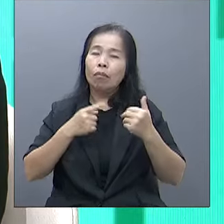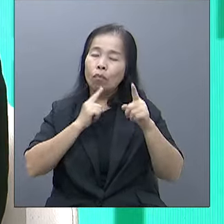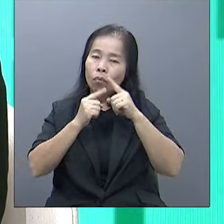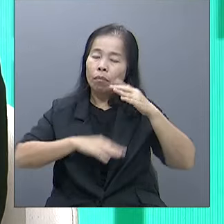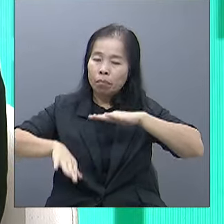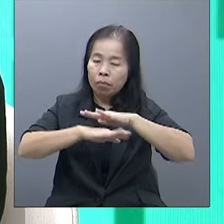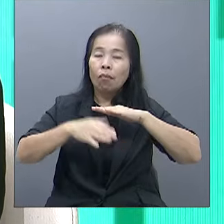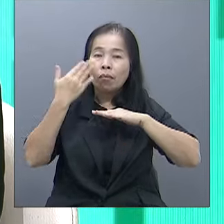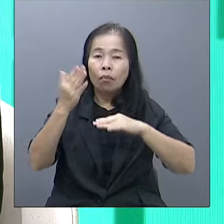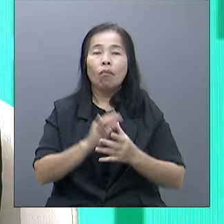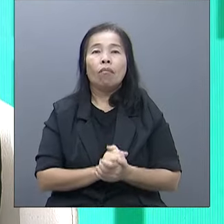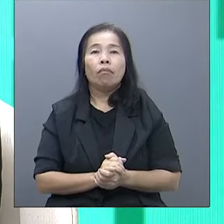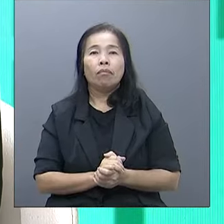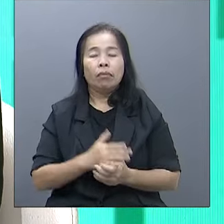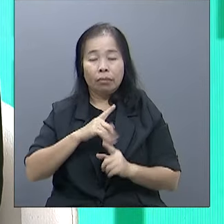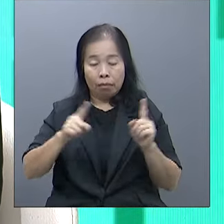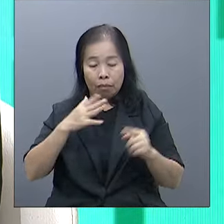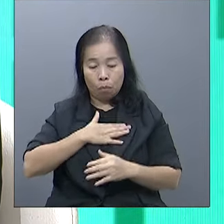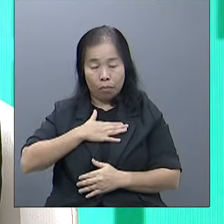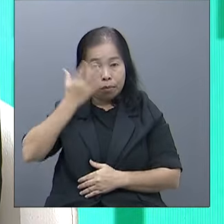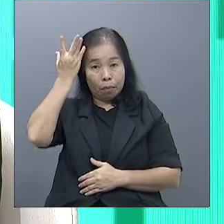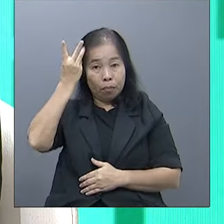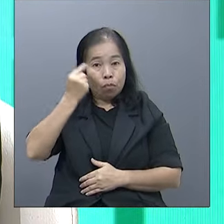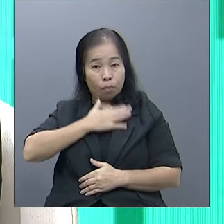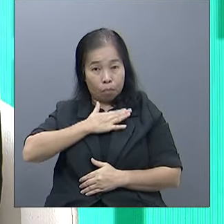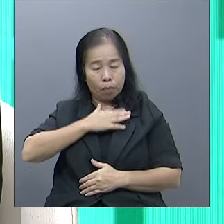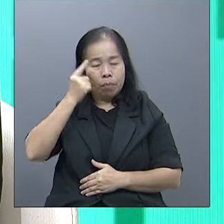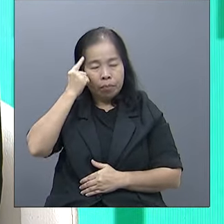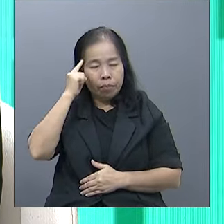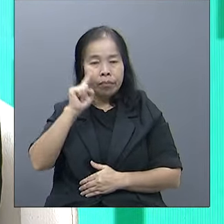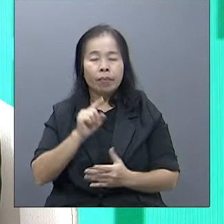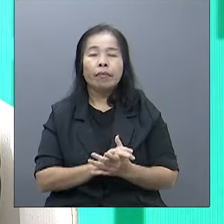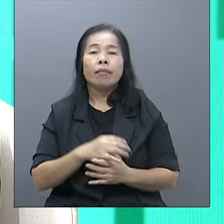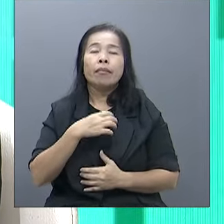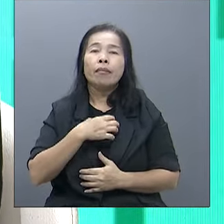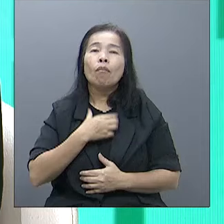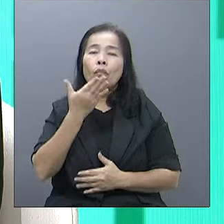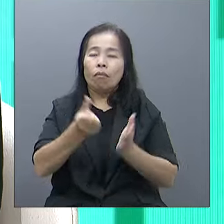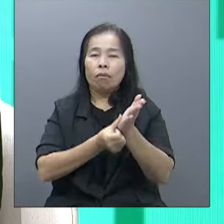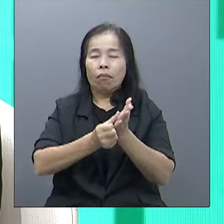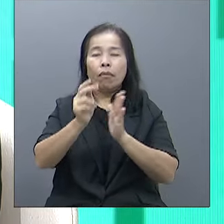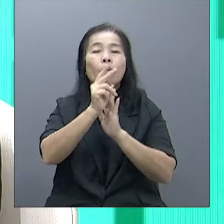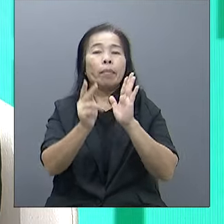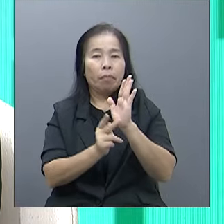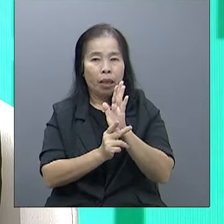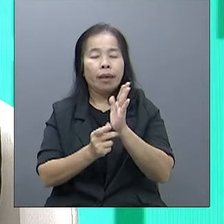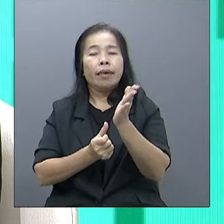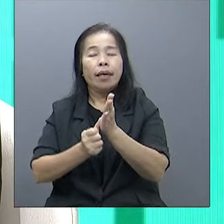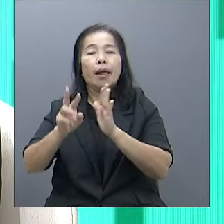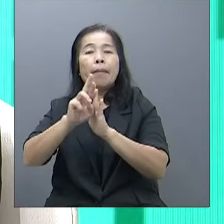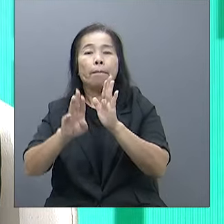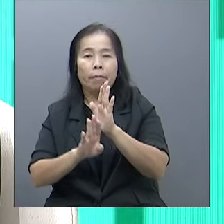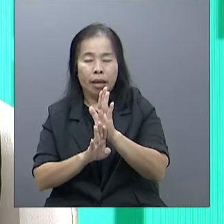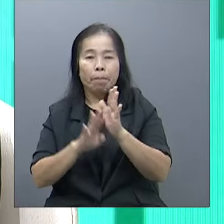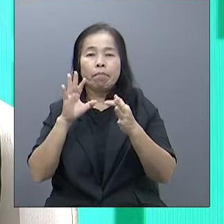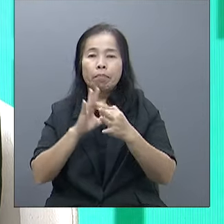ต่ในความคิดของผมคิดอย่างนี้ว่าอยากจะให้แก้กฎหมายหรือระเบียบกฎหมายบอกว่าในส่วนท้